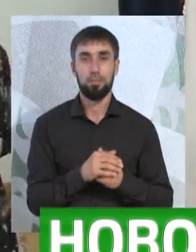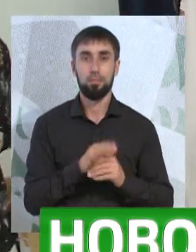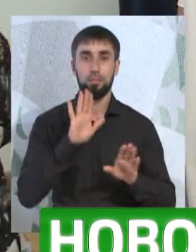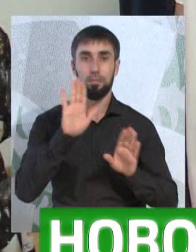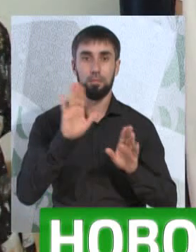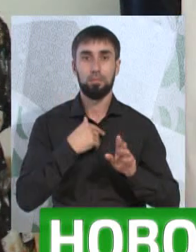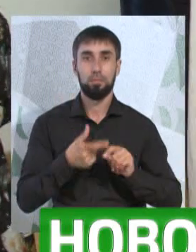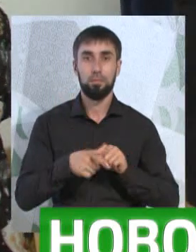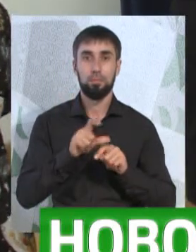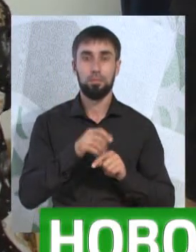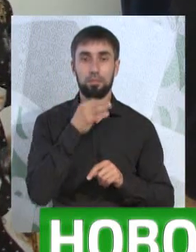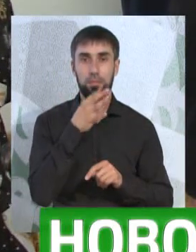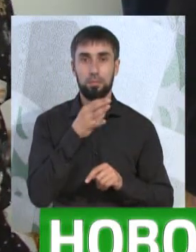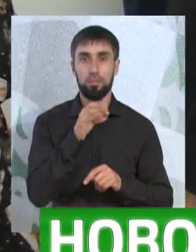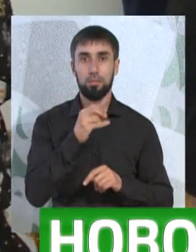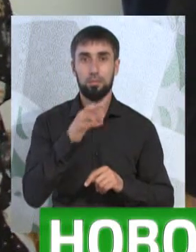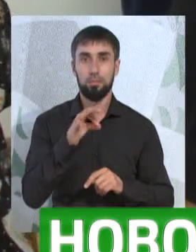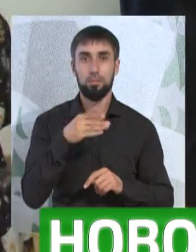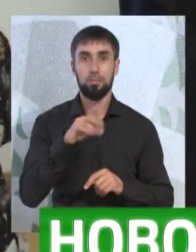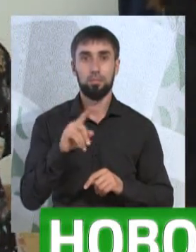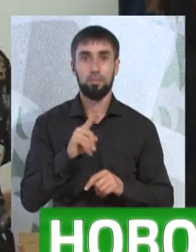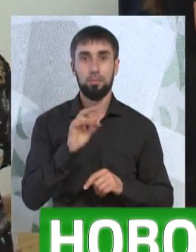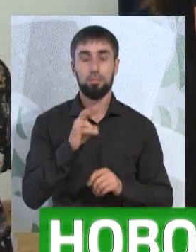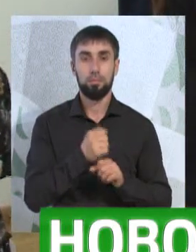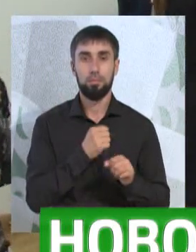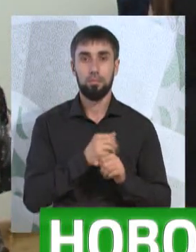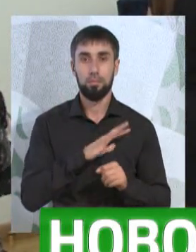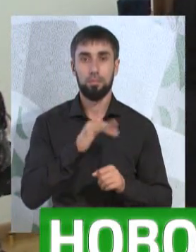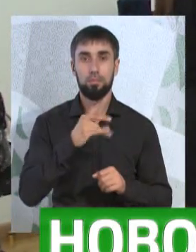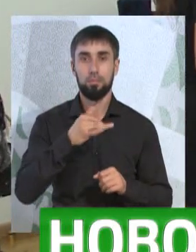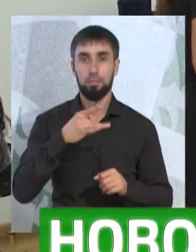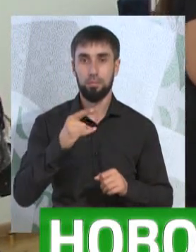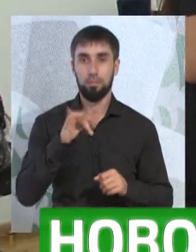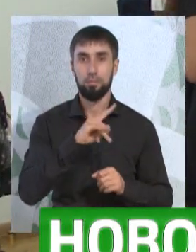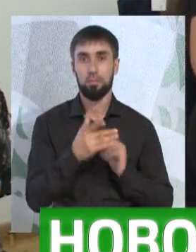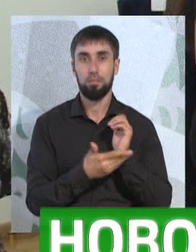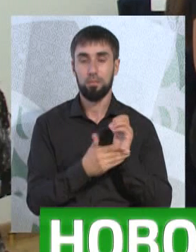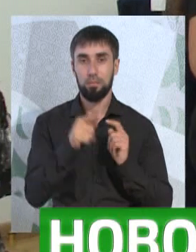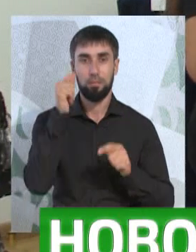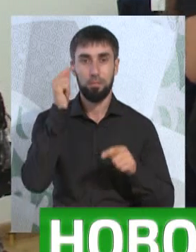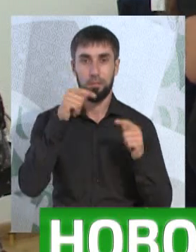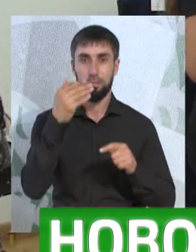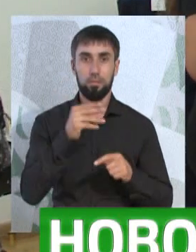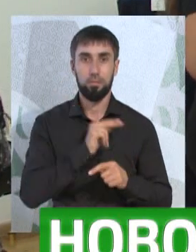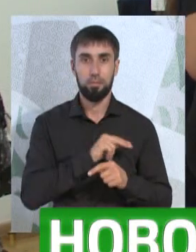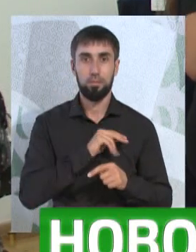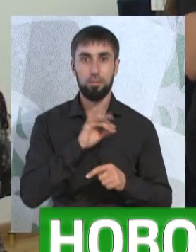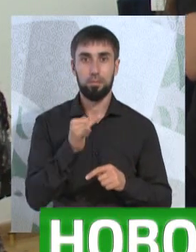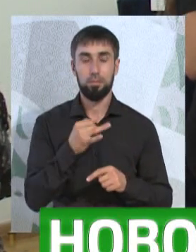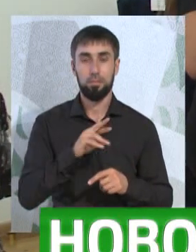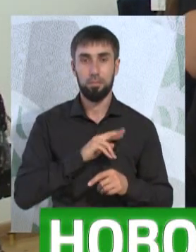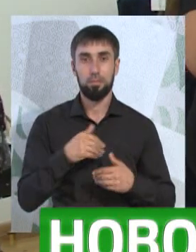очень понравилась. Особенно то, что он сделал фигурки из дерева. Это кропотливая работа, и я